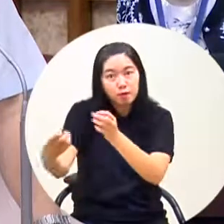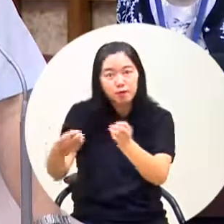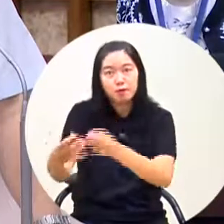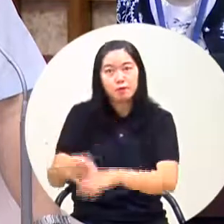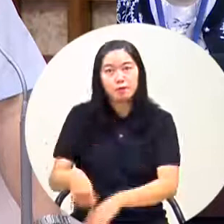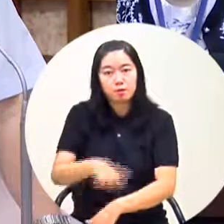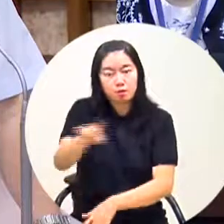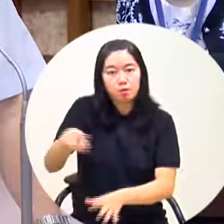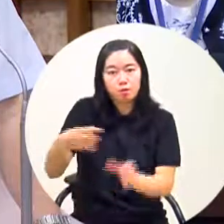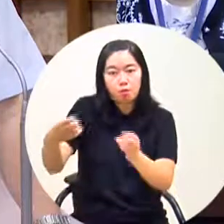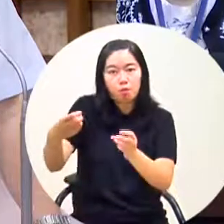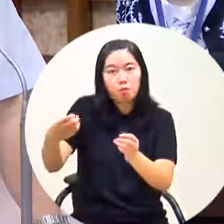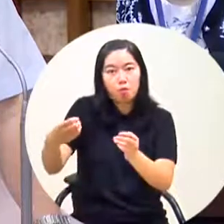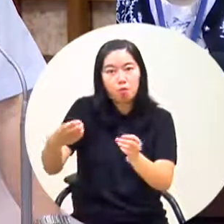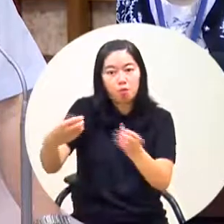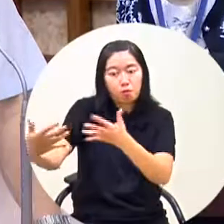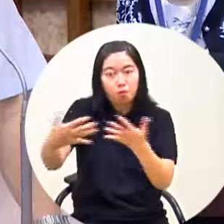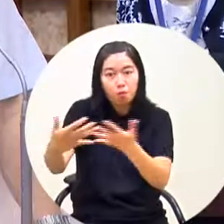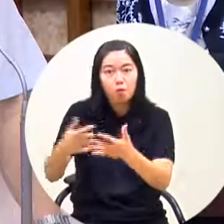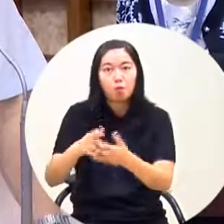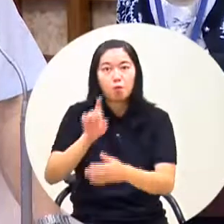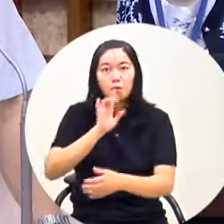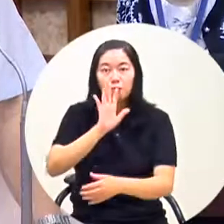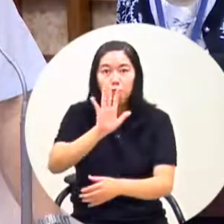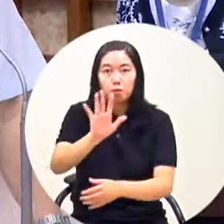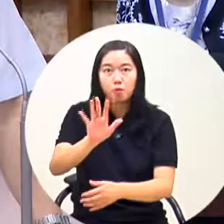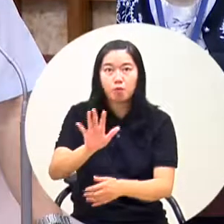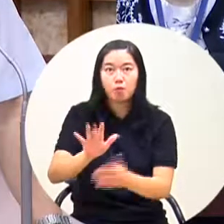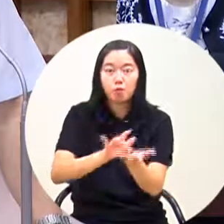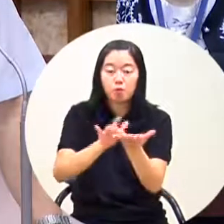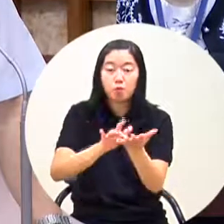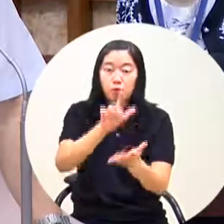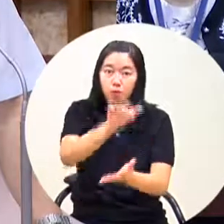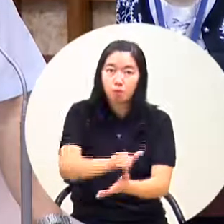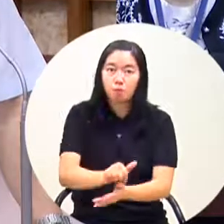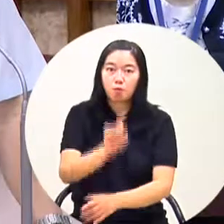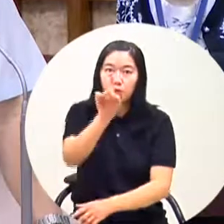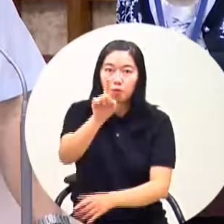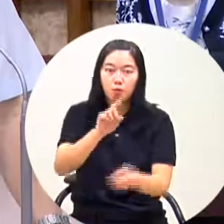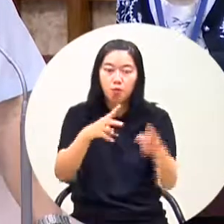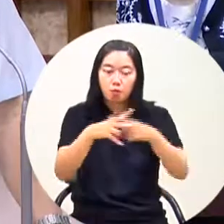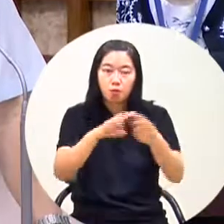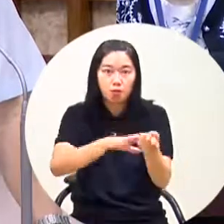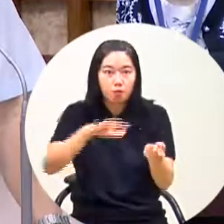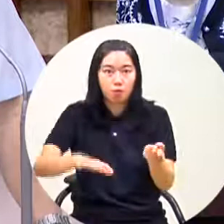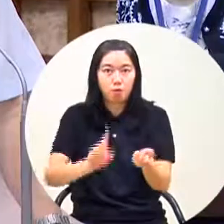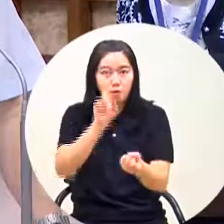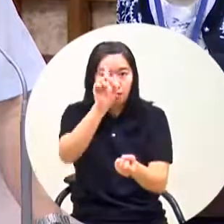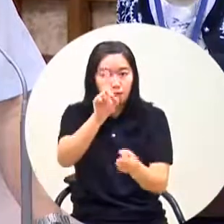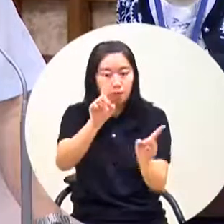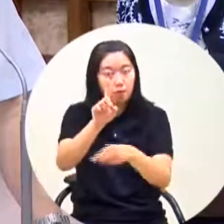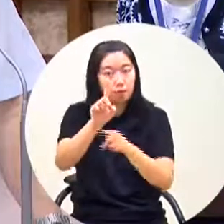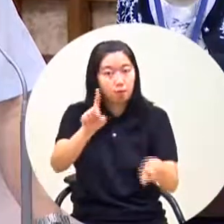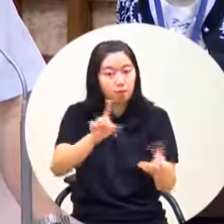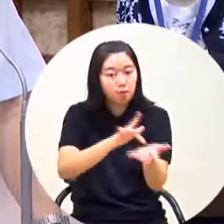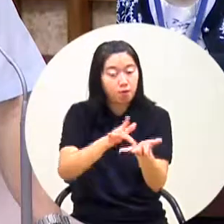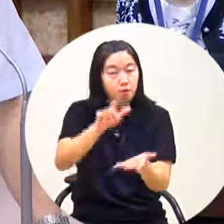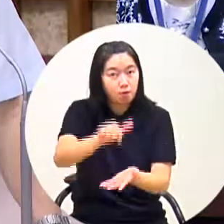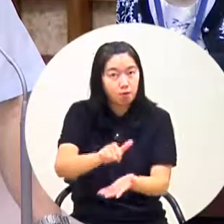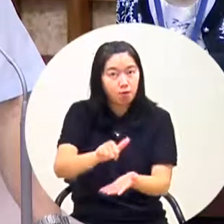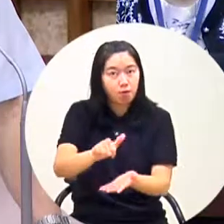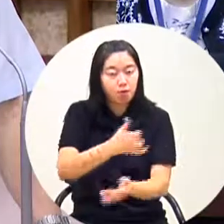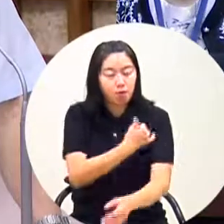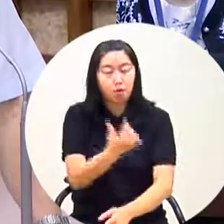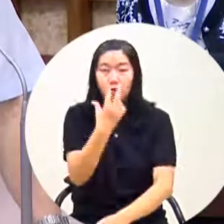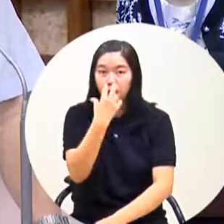做一寡协调，就讲有一寡因为药师你一个诊所可能加一个药师尔吼，啊，但是伊可能拜六礼拜有